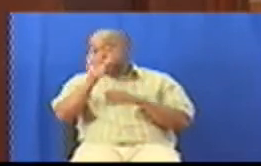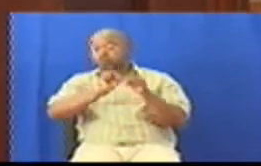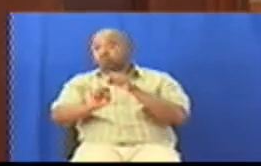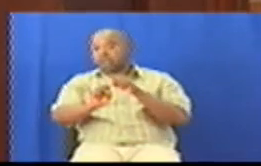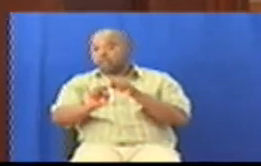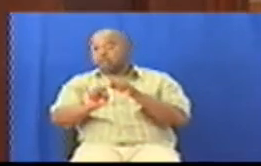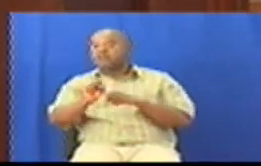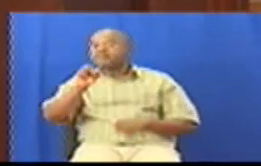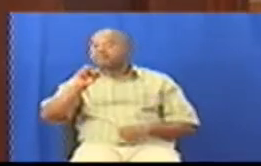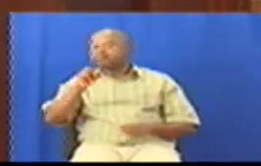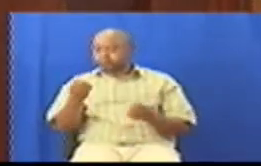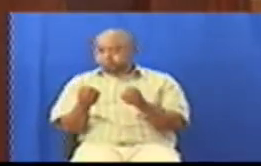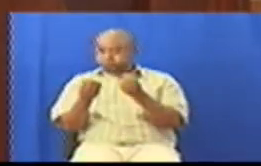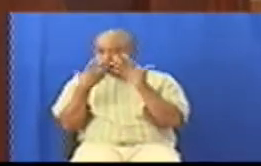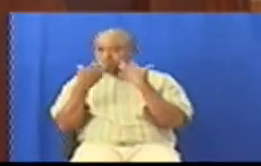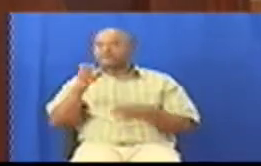Lakini ya pili,